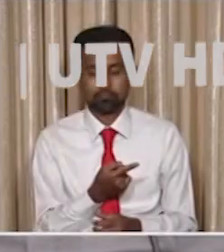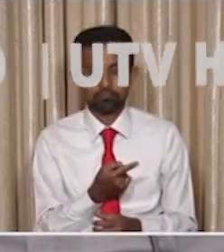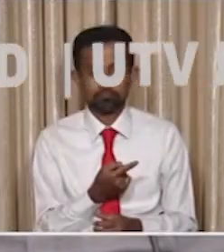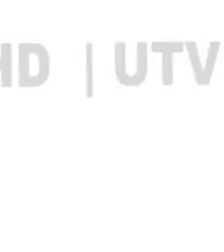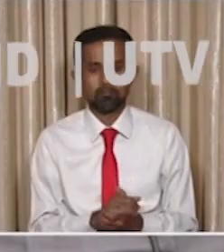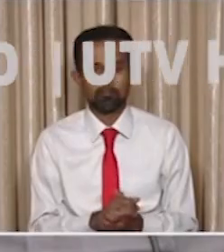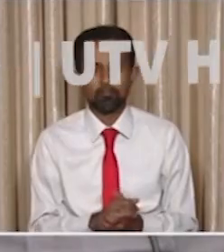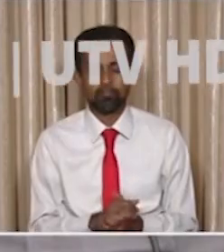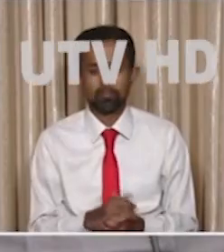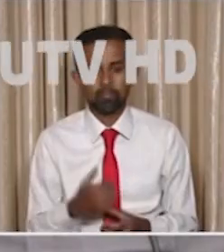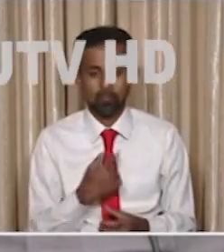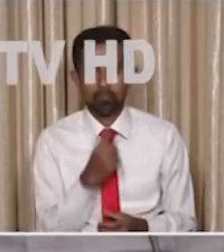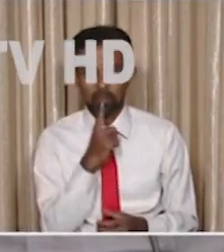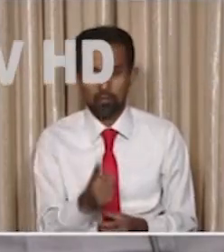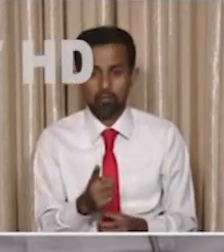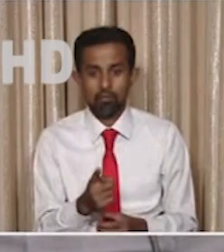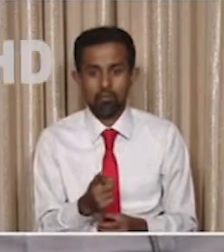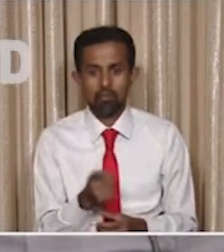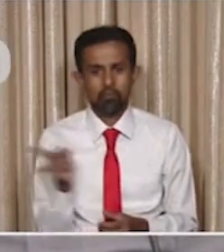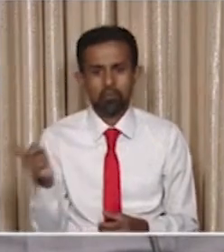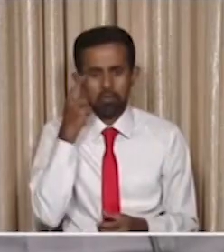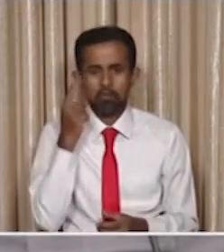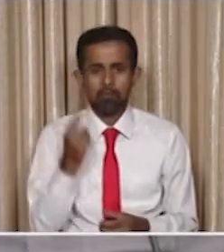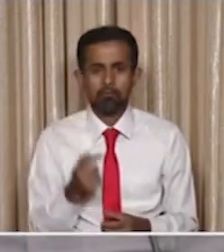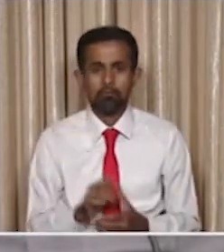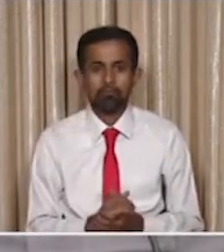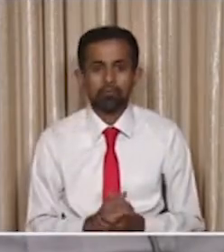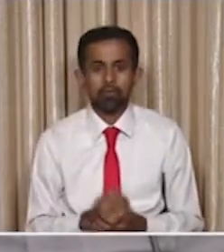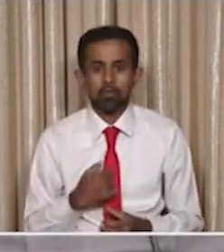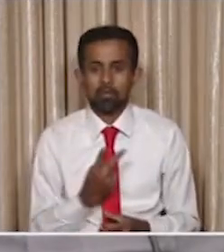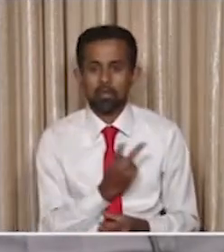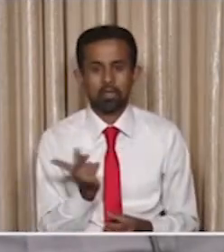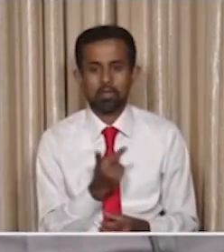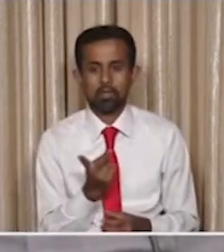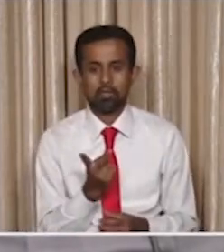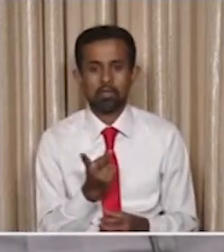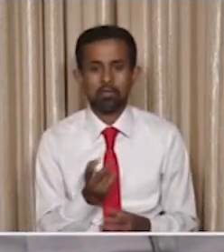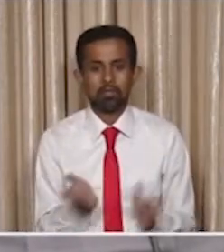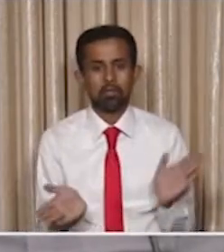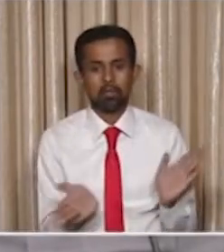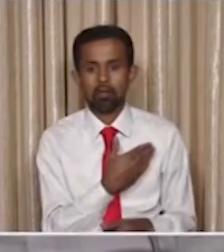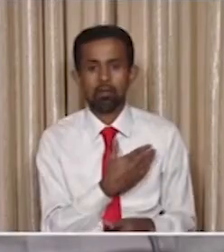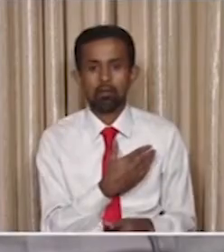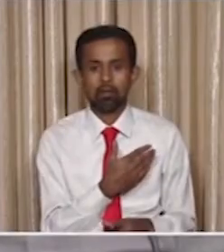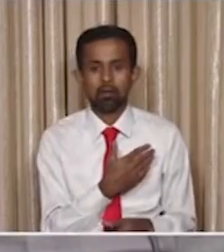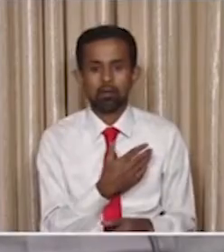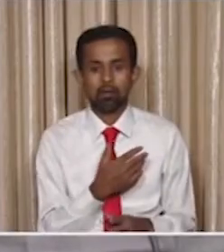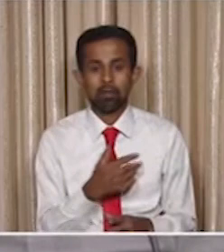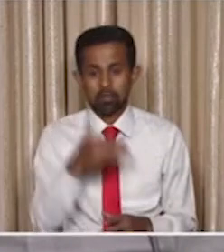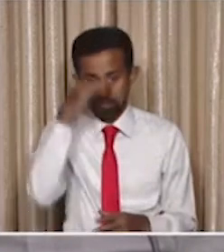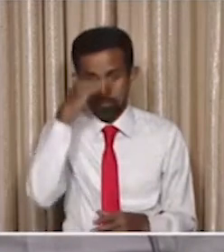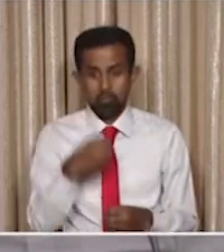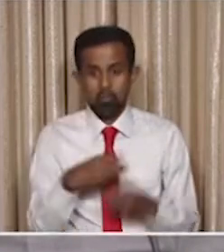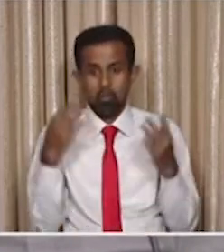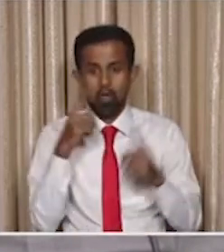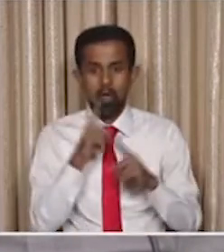කරා. එතනදී මම කතා කරේ මම දැන් මේගොල්ලෝ හිතන් හිටියේ ගරු මොලාසේ මන්දිය අපි දෙන්න මේ අපි ගියේ මේ පාස්කු ප්‍රහාරය ගැන කතා